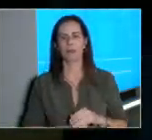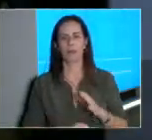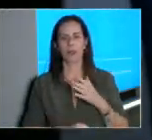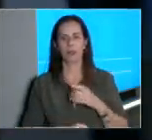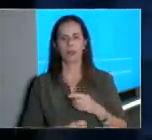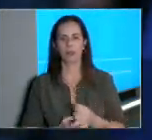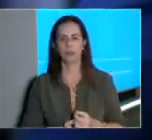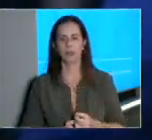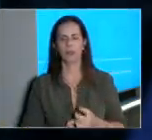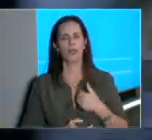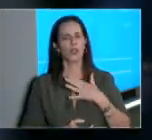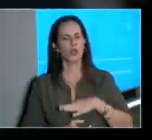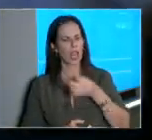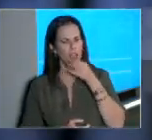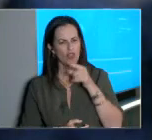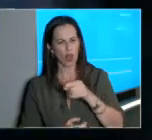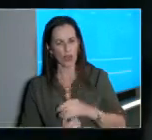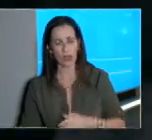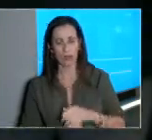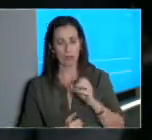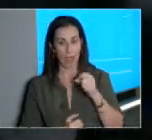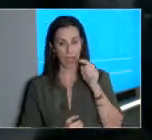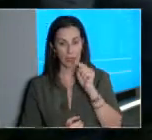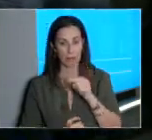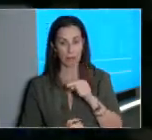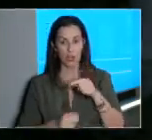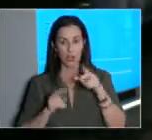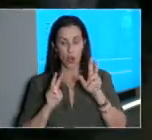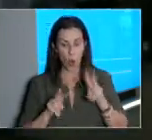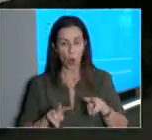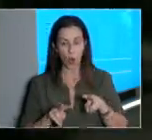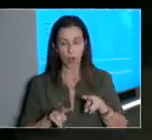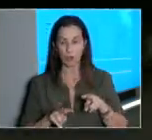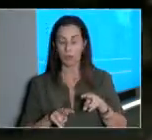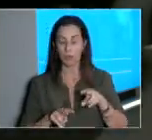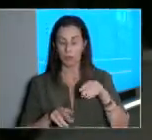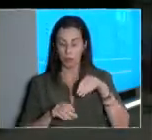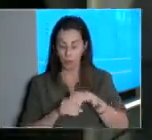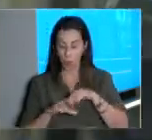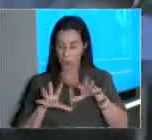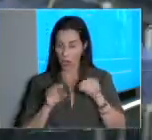אתם... לחלק ביניהם. כן, אני רוצה לשאול אותך, יצחק פינדרוס, האם אתם יכולים לשבת בממשלה אחת עם כחול לבן?